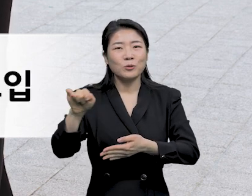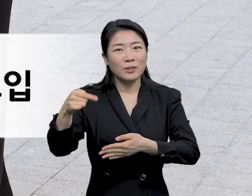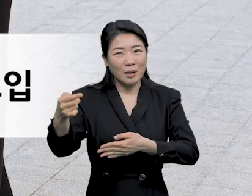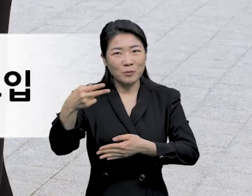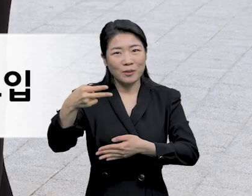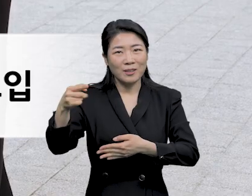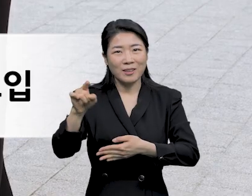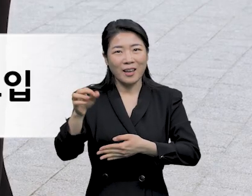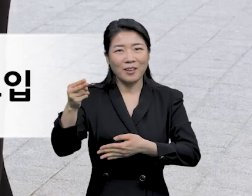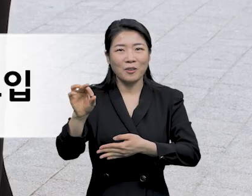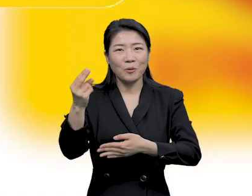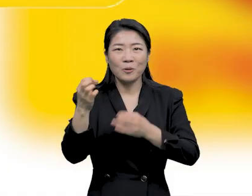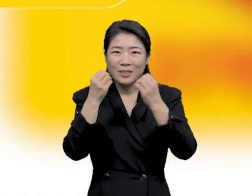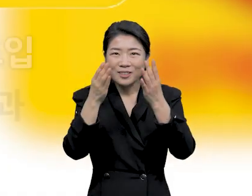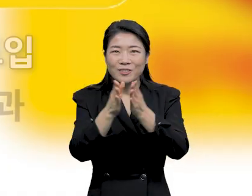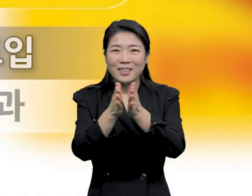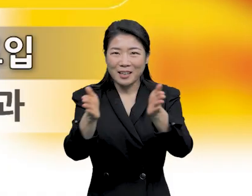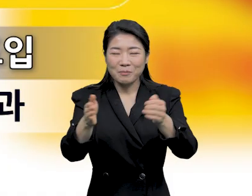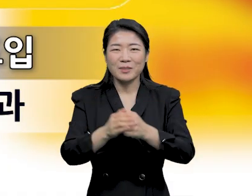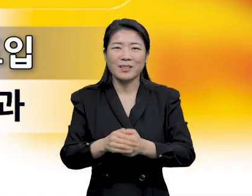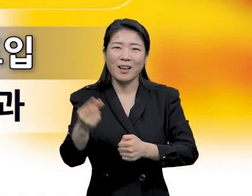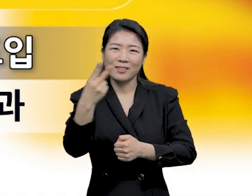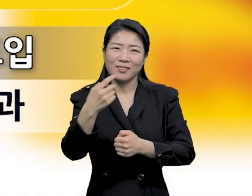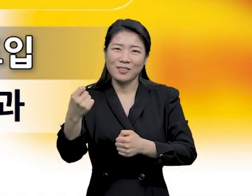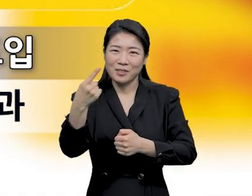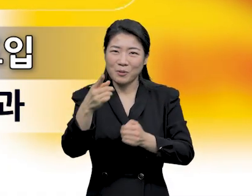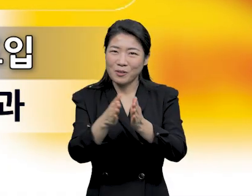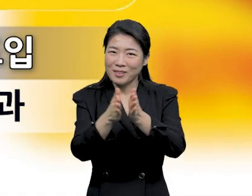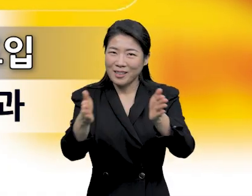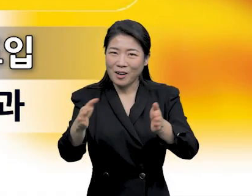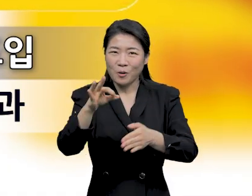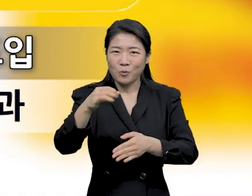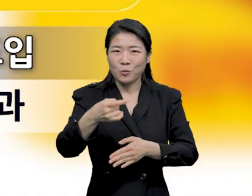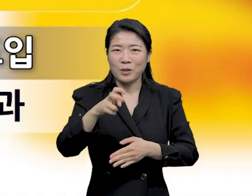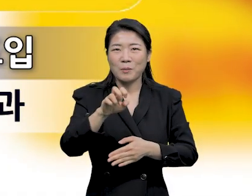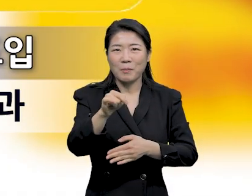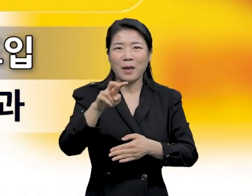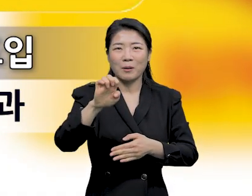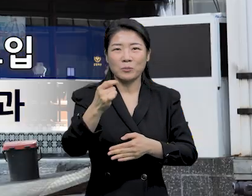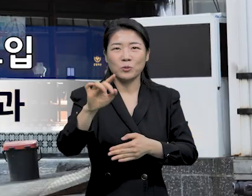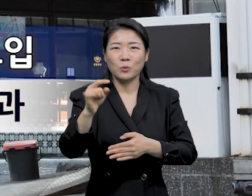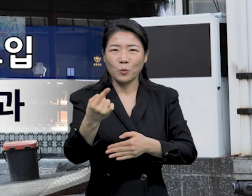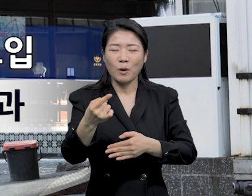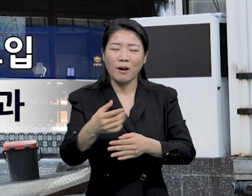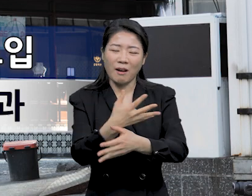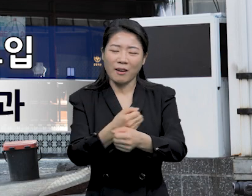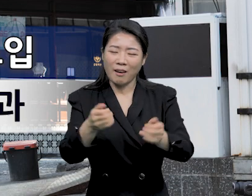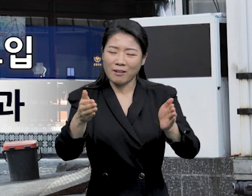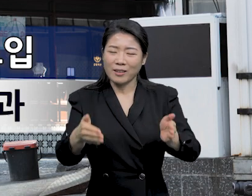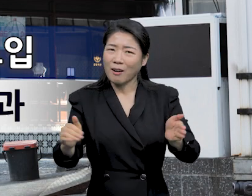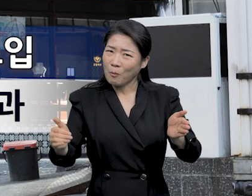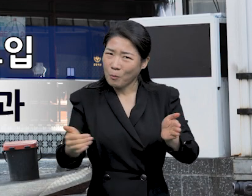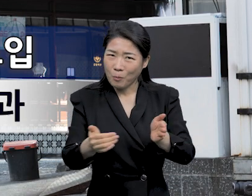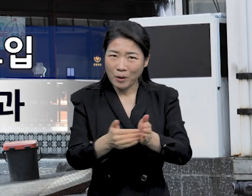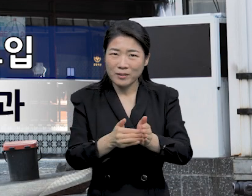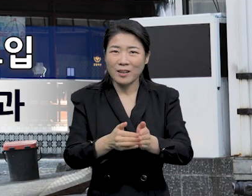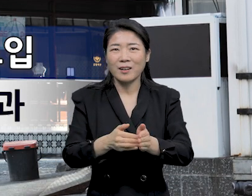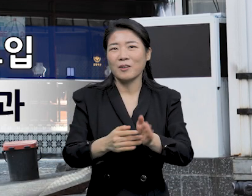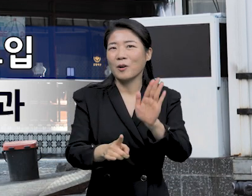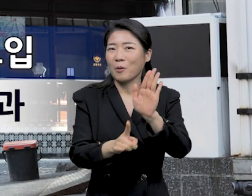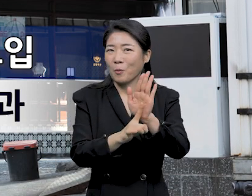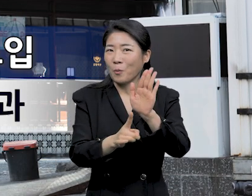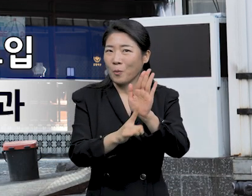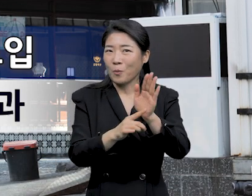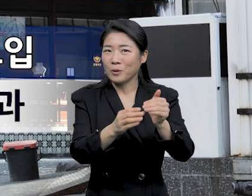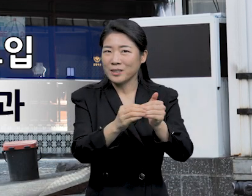요일 신규 추가합니다 광주시는 2021년 도입한 위메 4와의 협약 기간이 만료됨에 따라 사업자